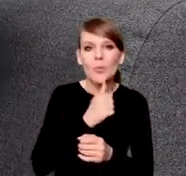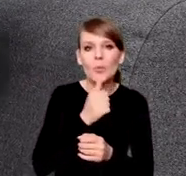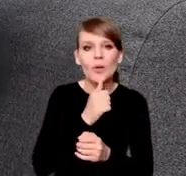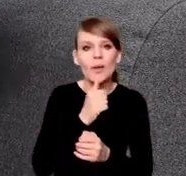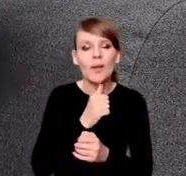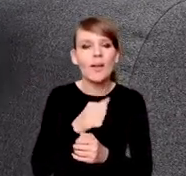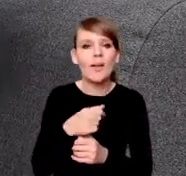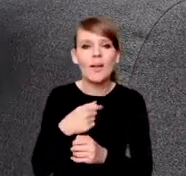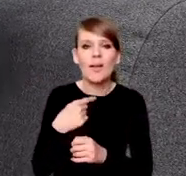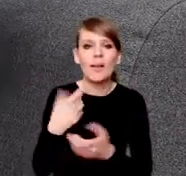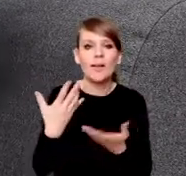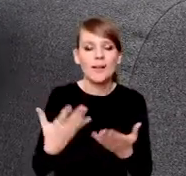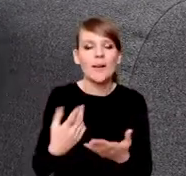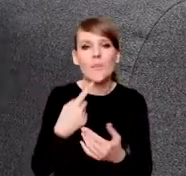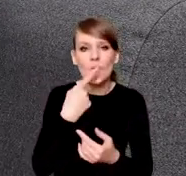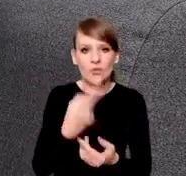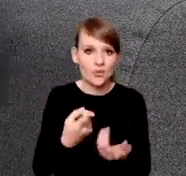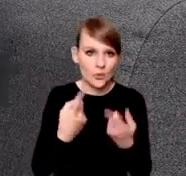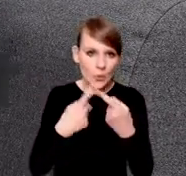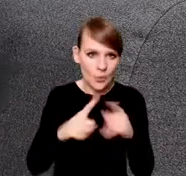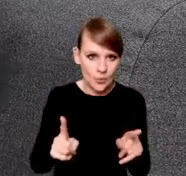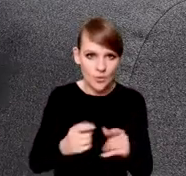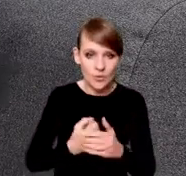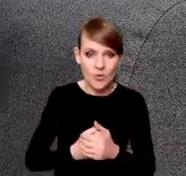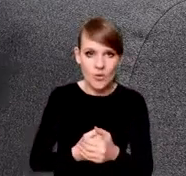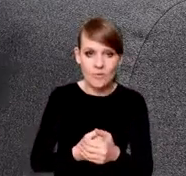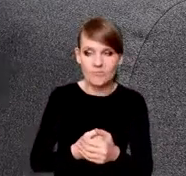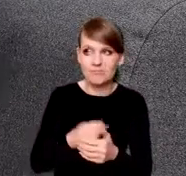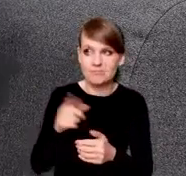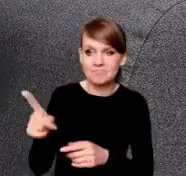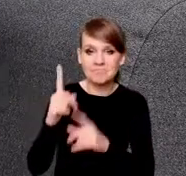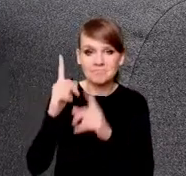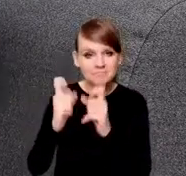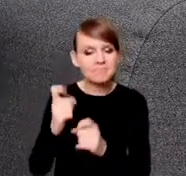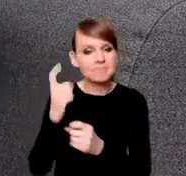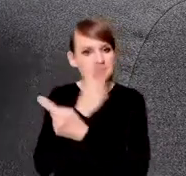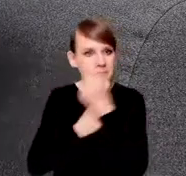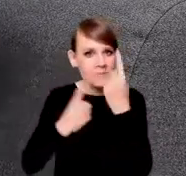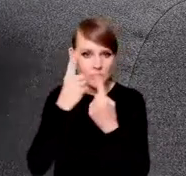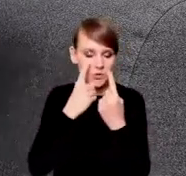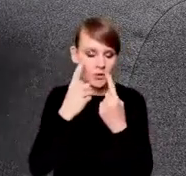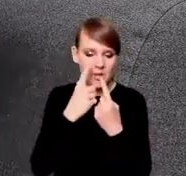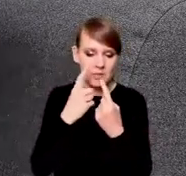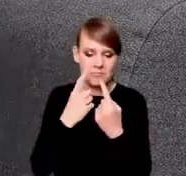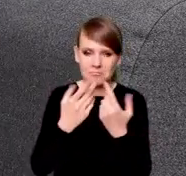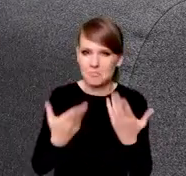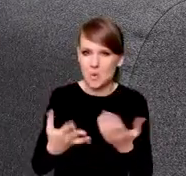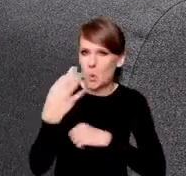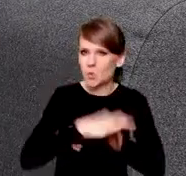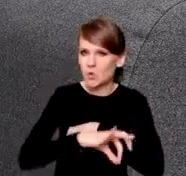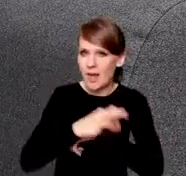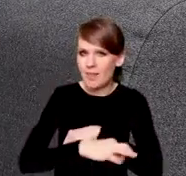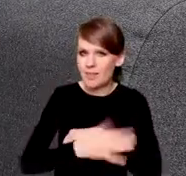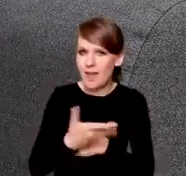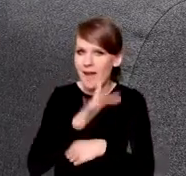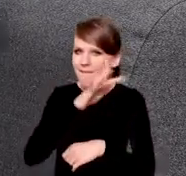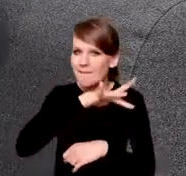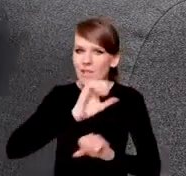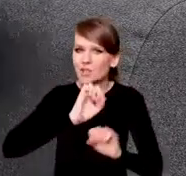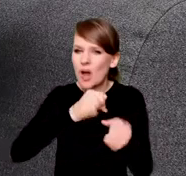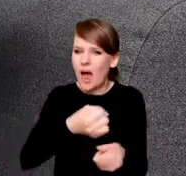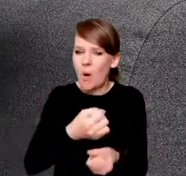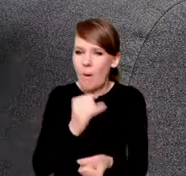jednym stwierdzeniem, że w ogóle podjęcie refleksji nad tym, jak funkcjonuje uczelnia, a propos tego